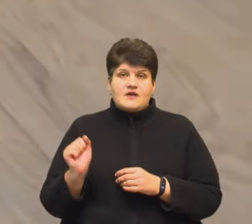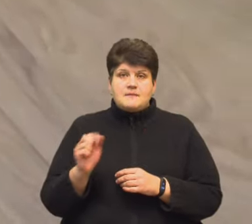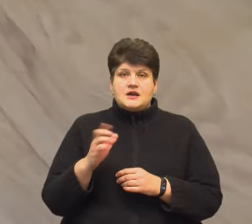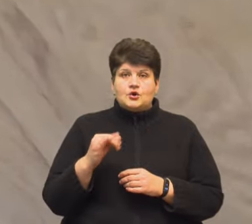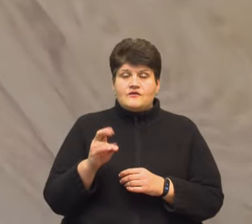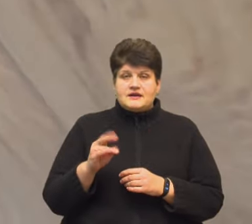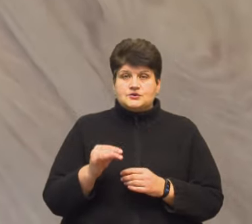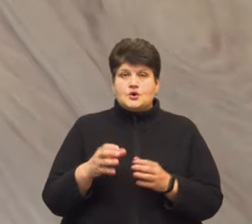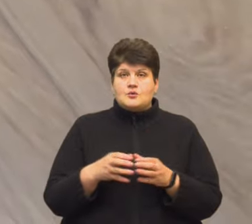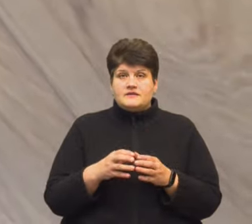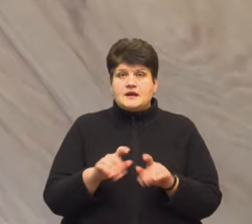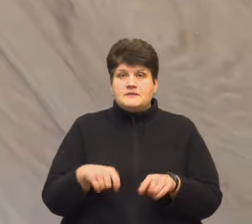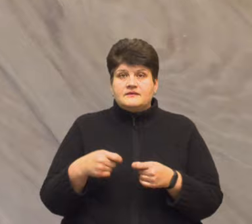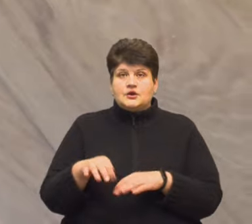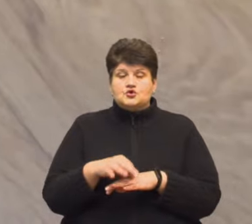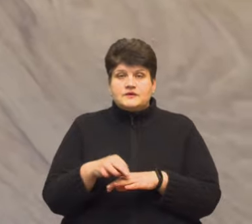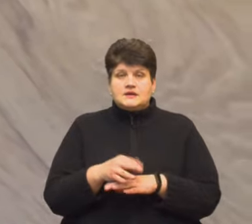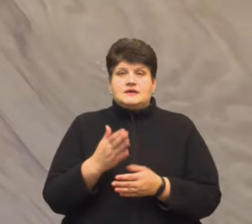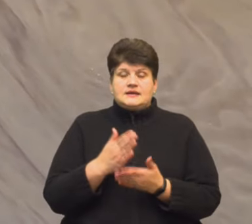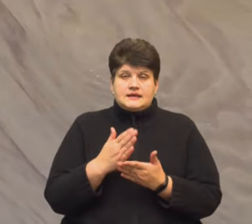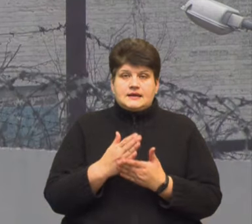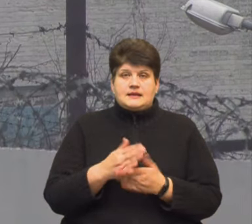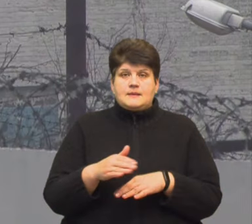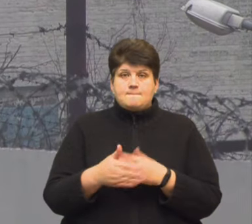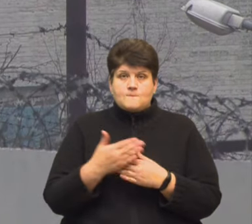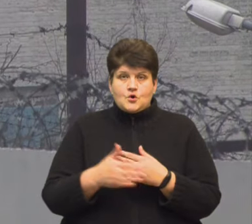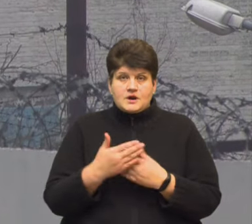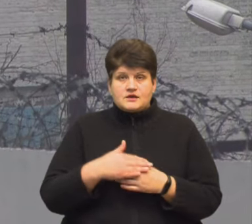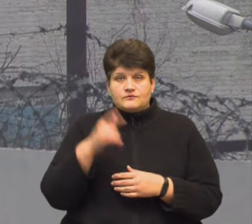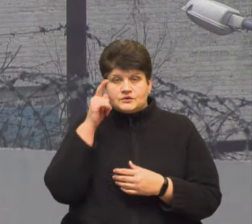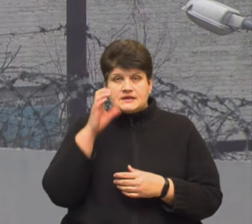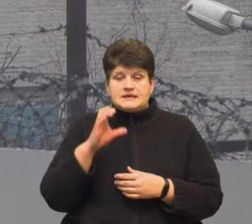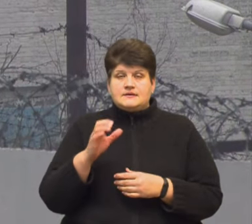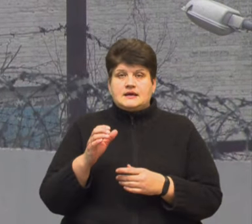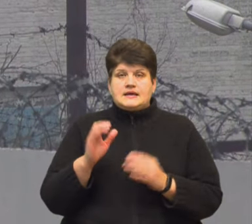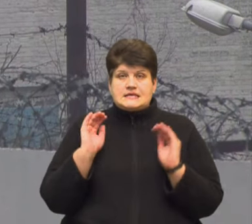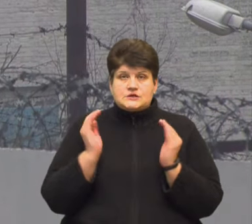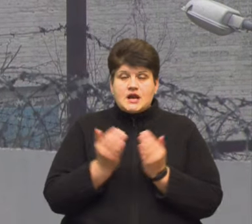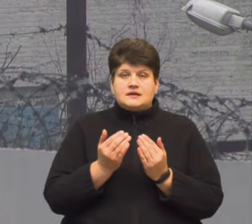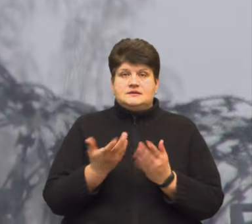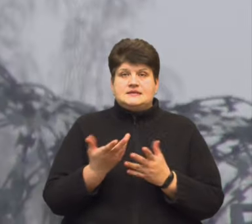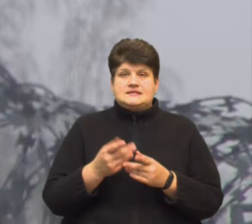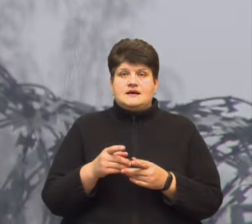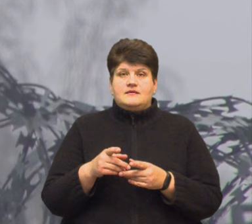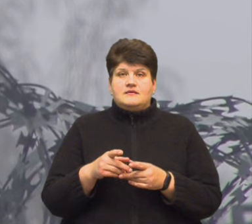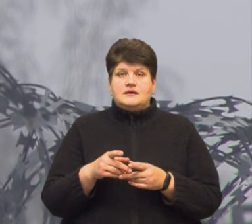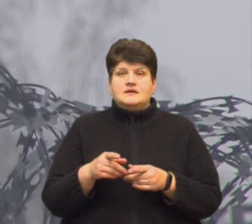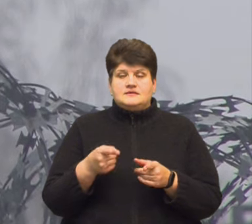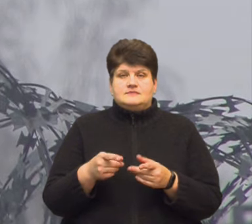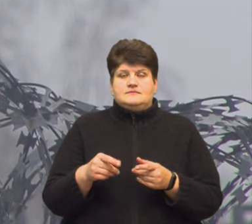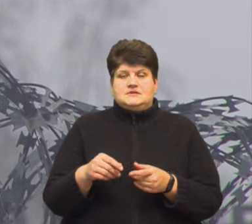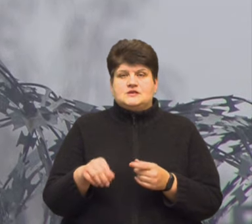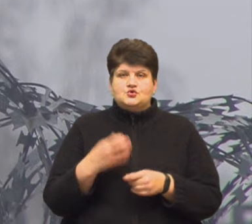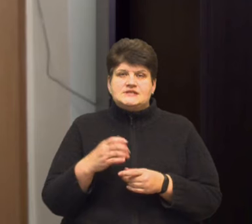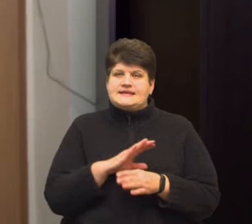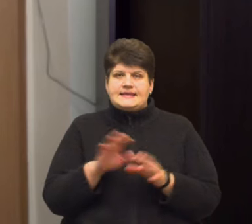передавала наркотики чоловіку який відбиває покарання в Чортківському слідчому ізоляторі він засуджений за незаконний збут наркотиків розповів Ігор